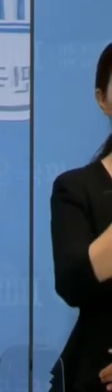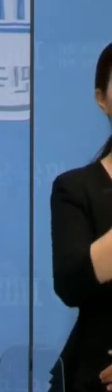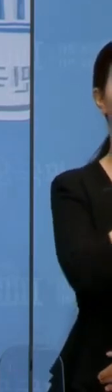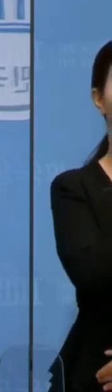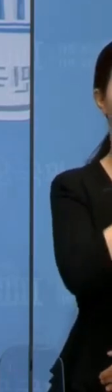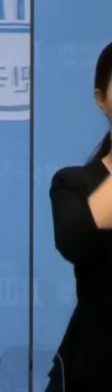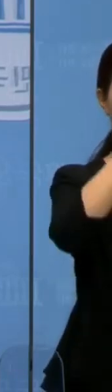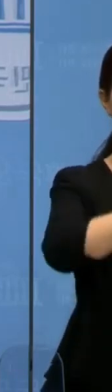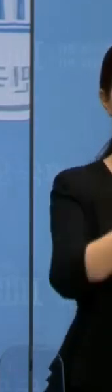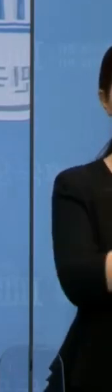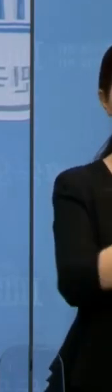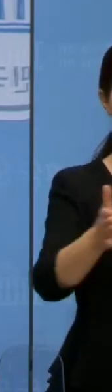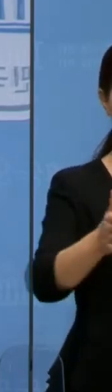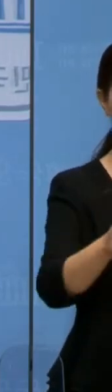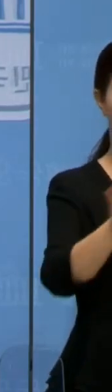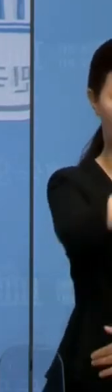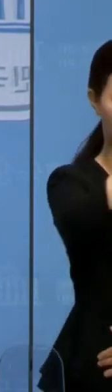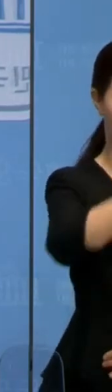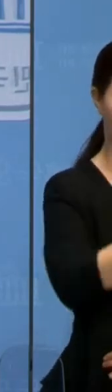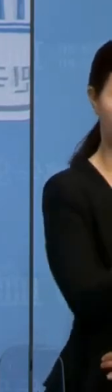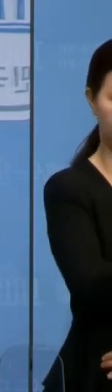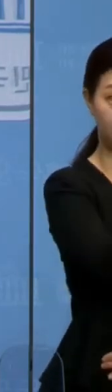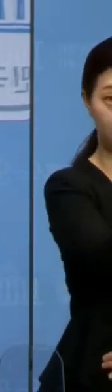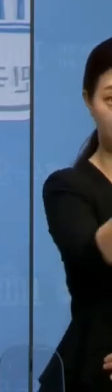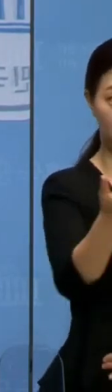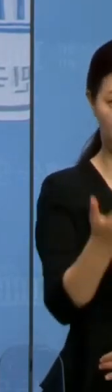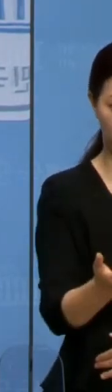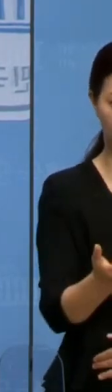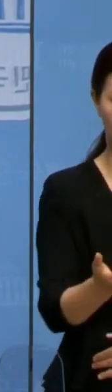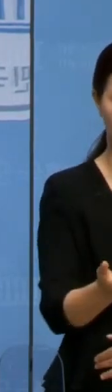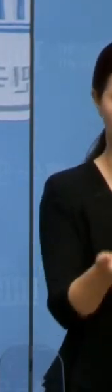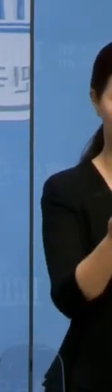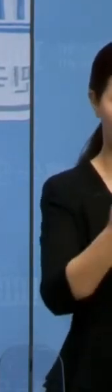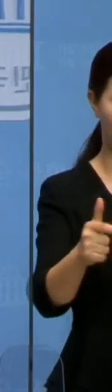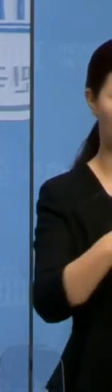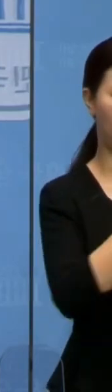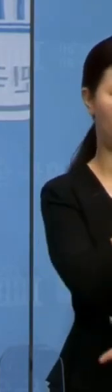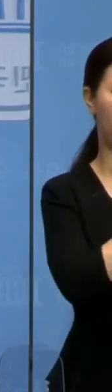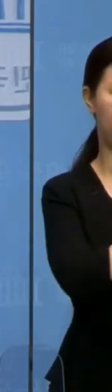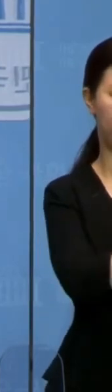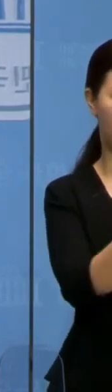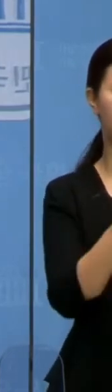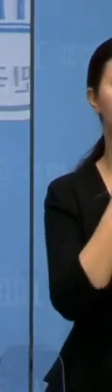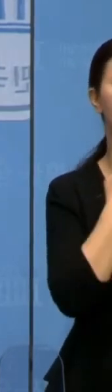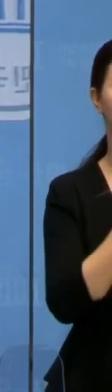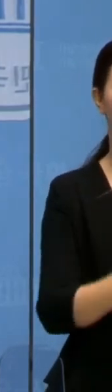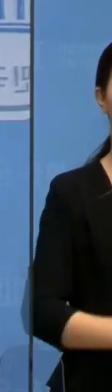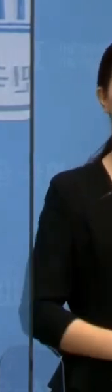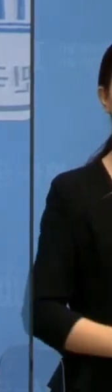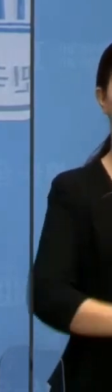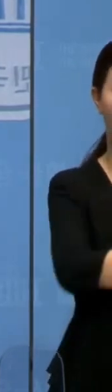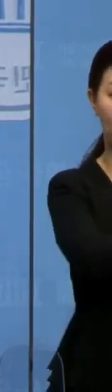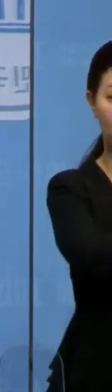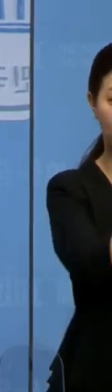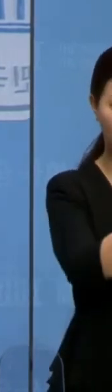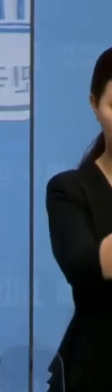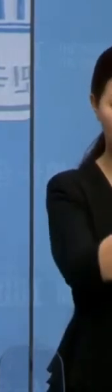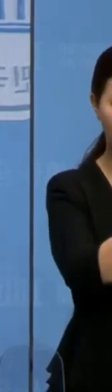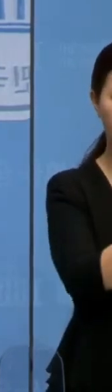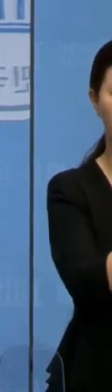전당대회 동안 전국을 돌며 많은 당원들을 만났습니다. 만나는